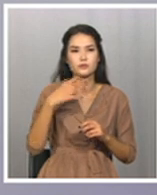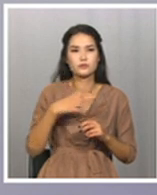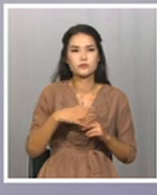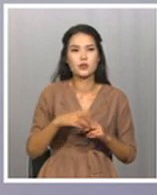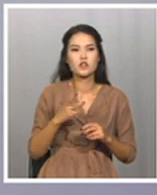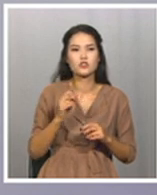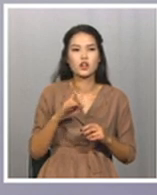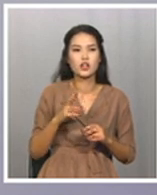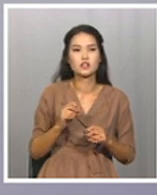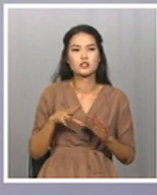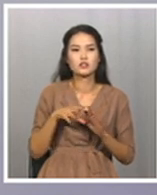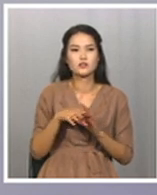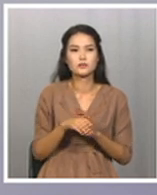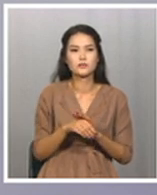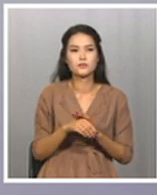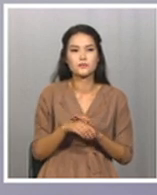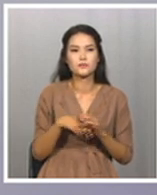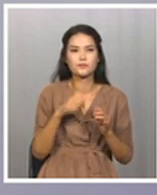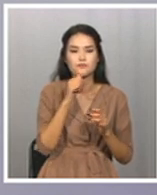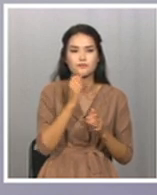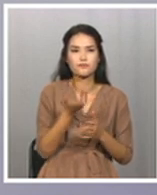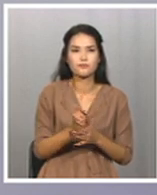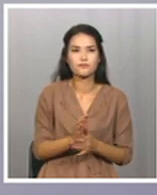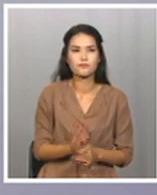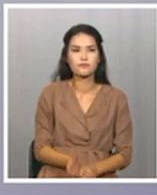бағыныңғы сабақтас құрмалас сөйлеммен